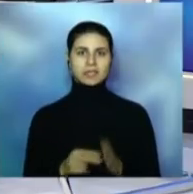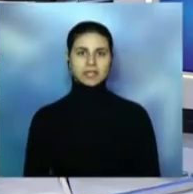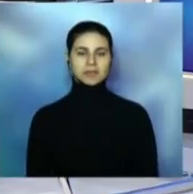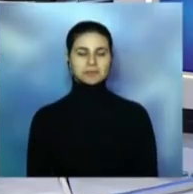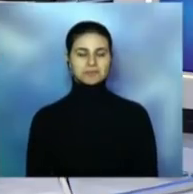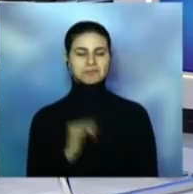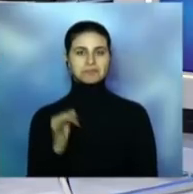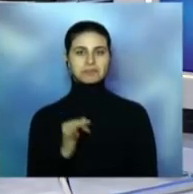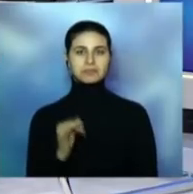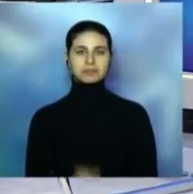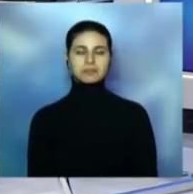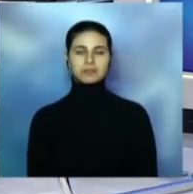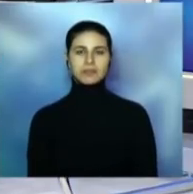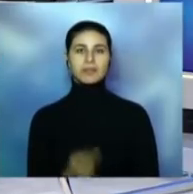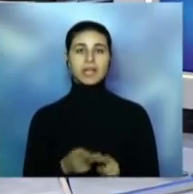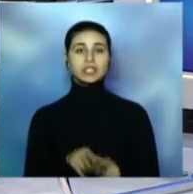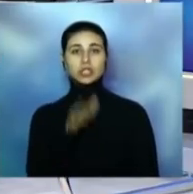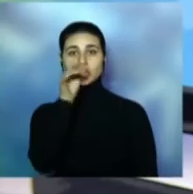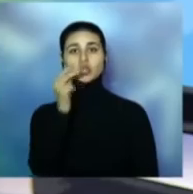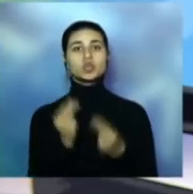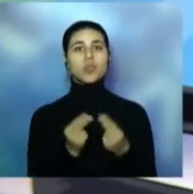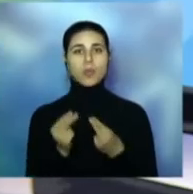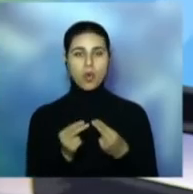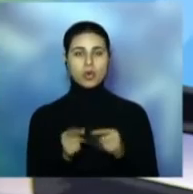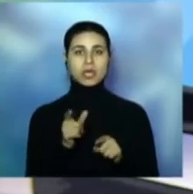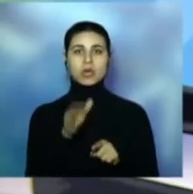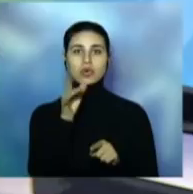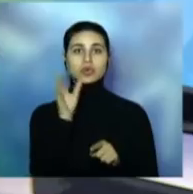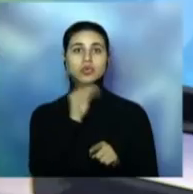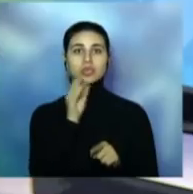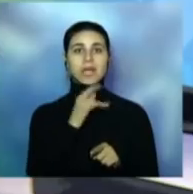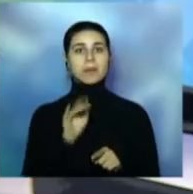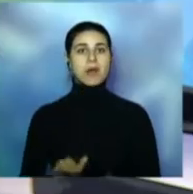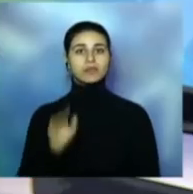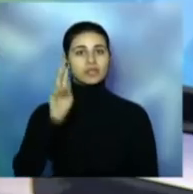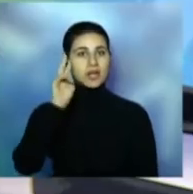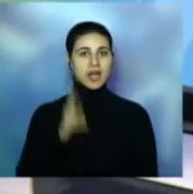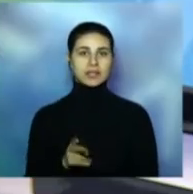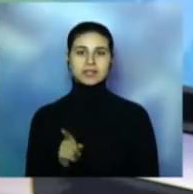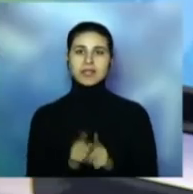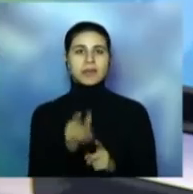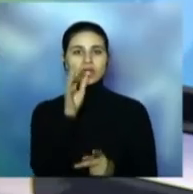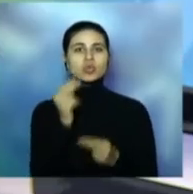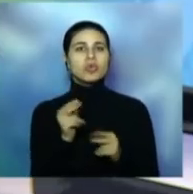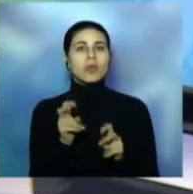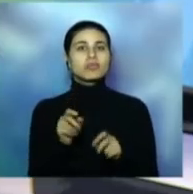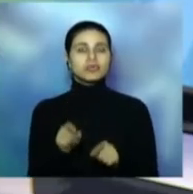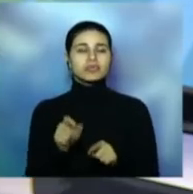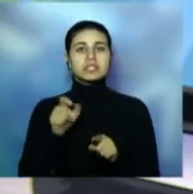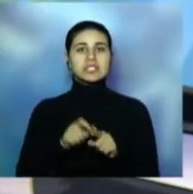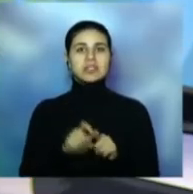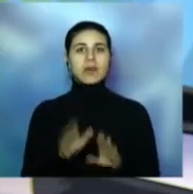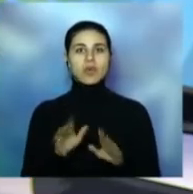ვთქვათ, ხო, ეს იუმორის ინტონაციაც, მაშინაც კი როცა იუმორი ჯერ კიდევ არ არის ბავშვში საკმარისად განვითარებული და